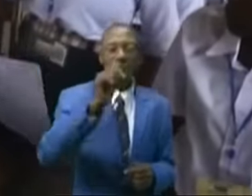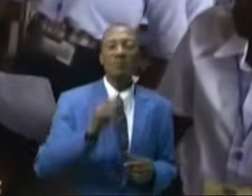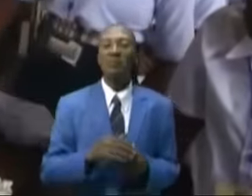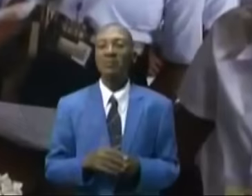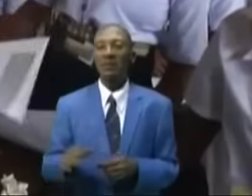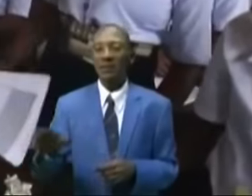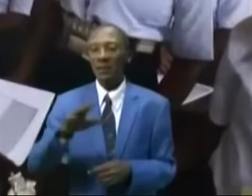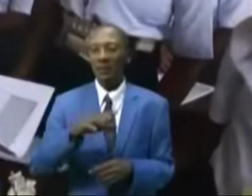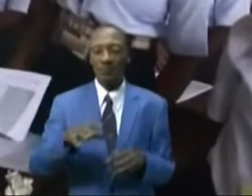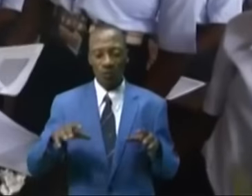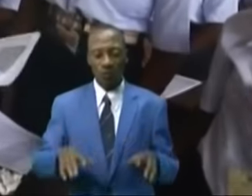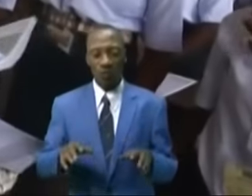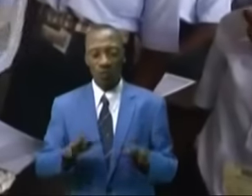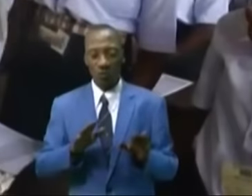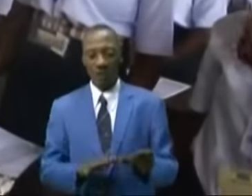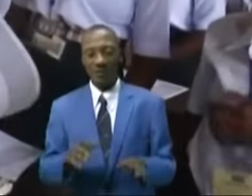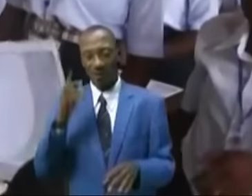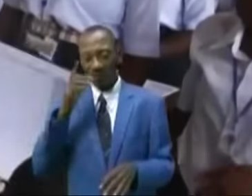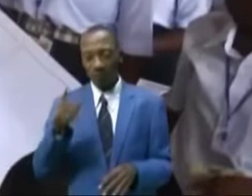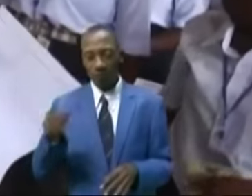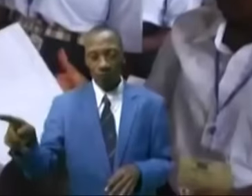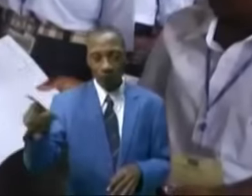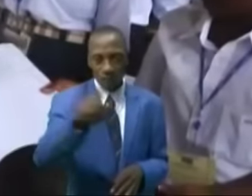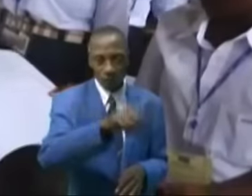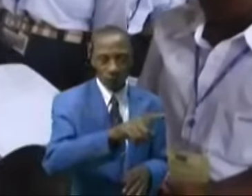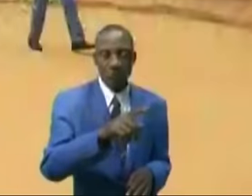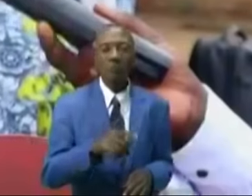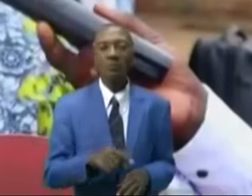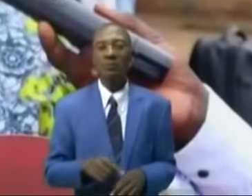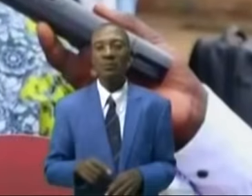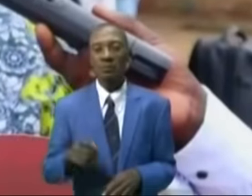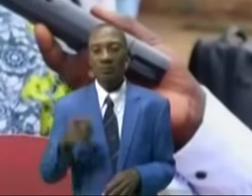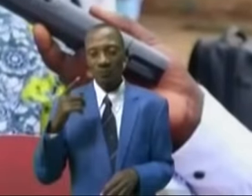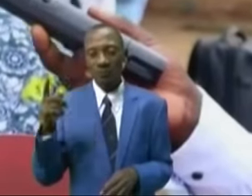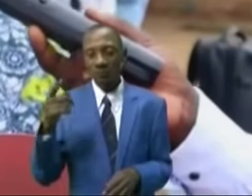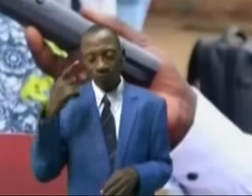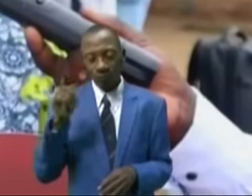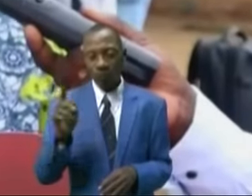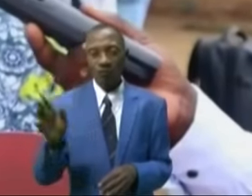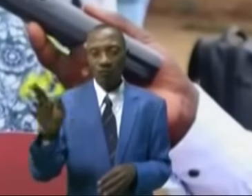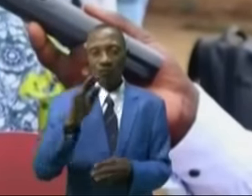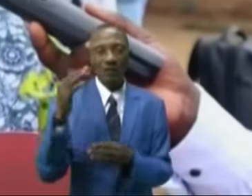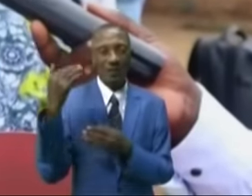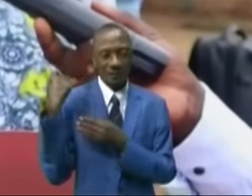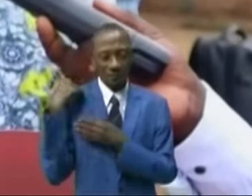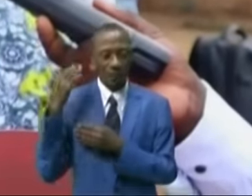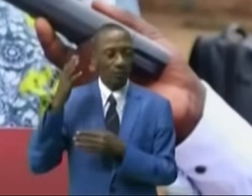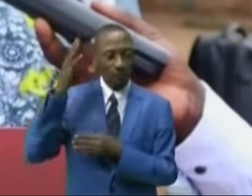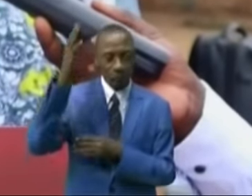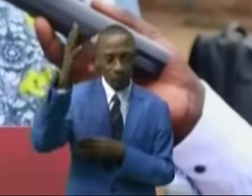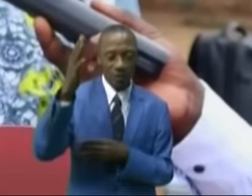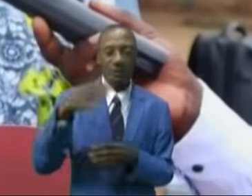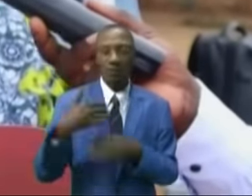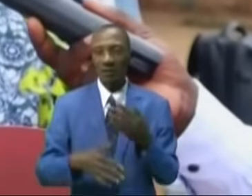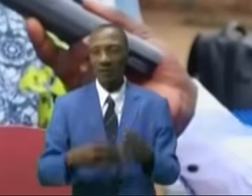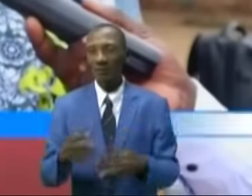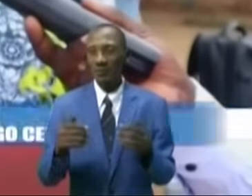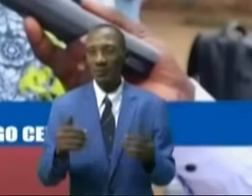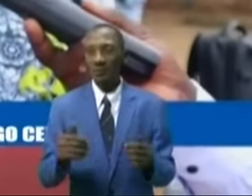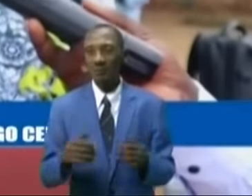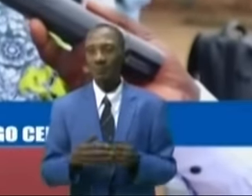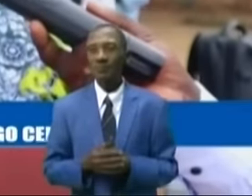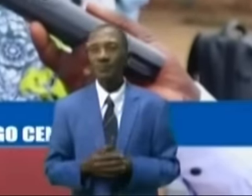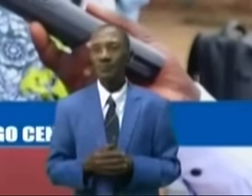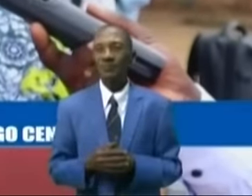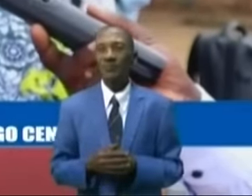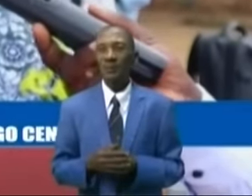les valeurs de l'honnêteté, de la responsabilité, du travail et du sens de l'honneur. Sur